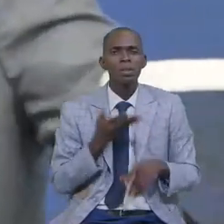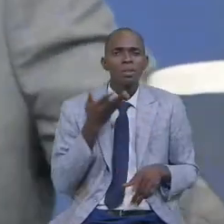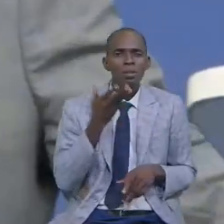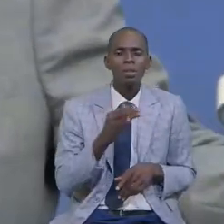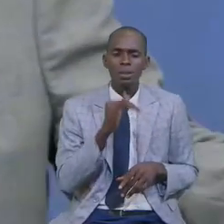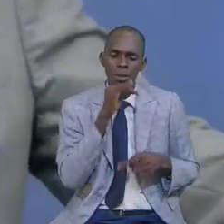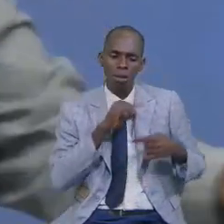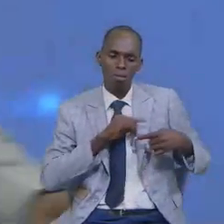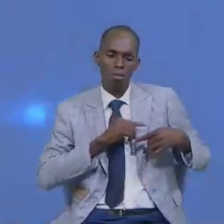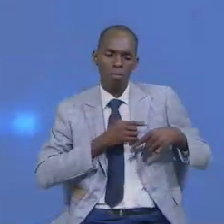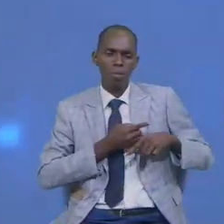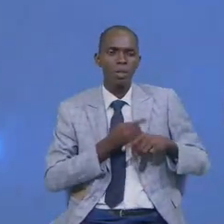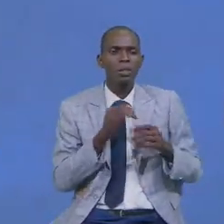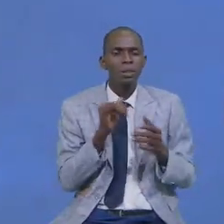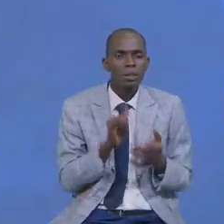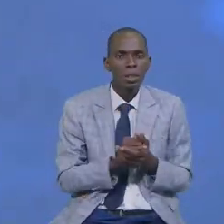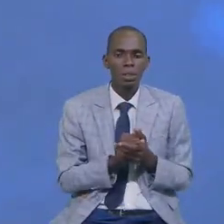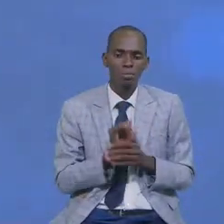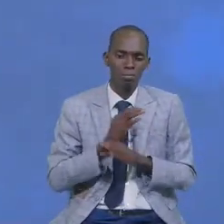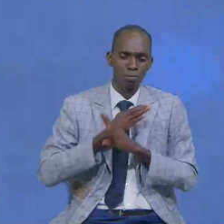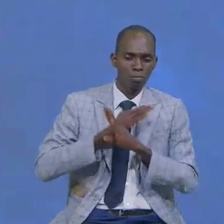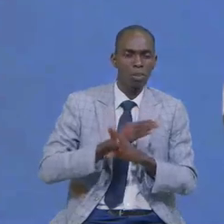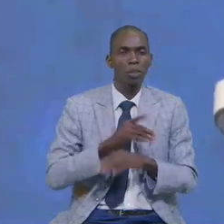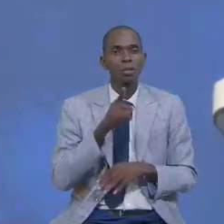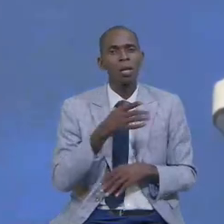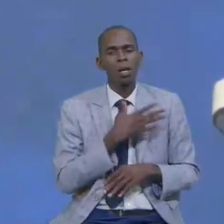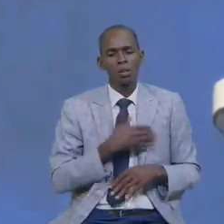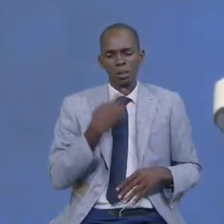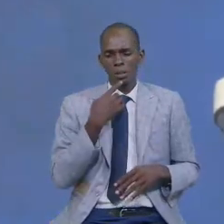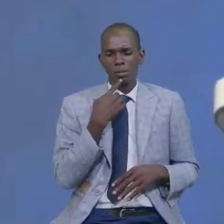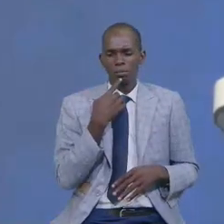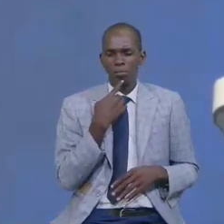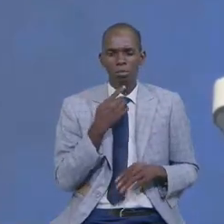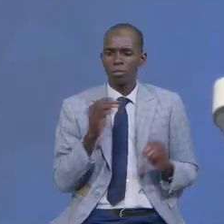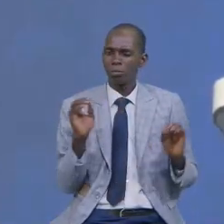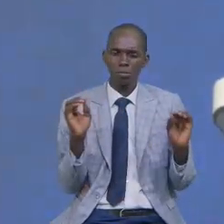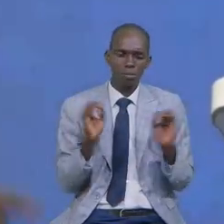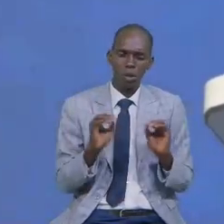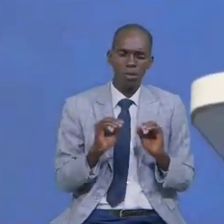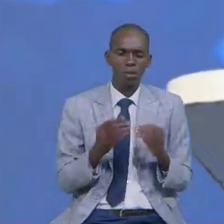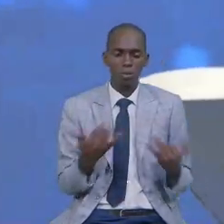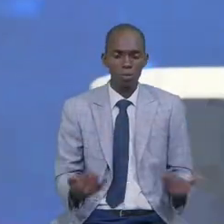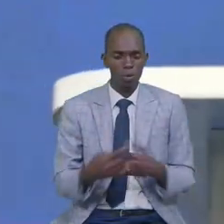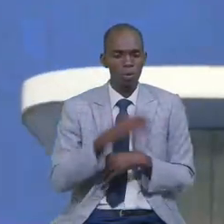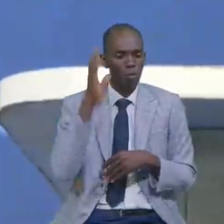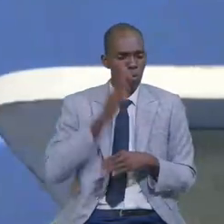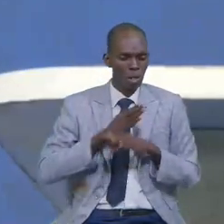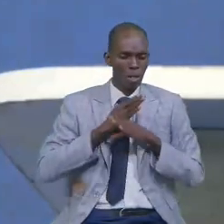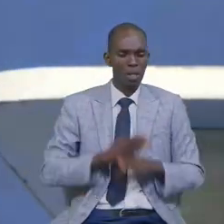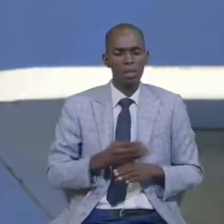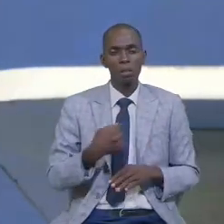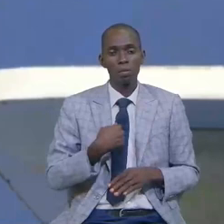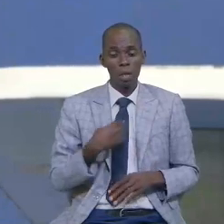Il y a la culpabilité qui vous retient. Alors vous dites, rien aujourd'hui ne pourra me retenir.